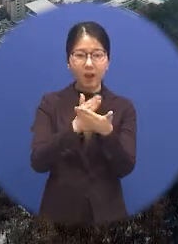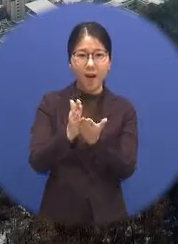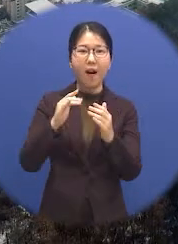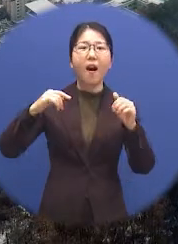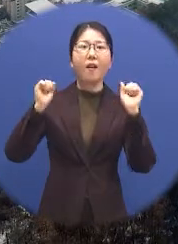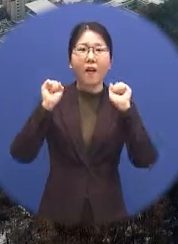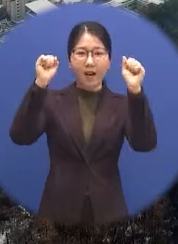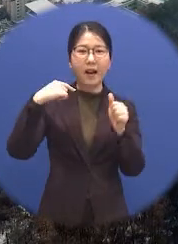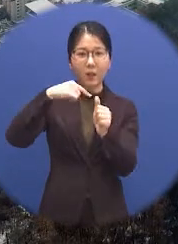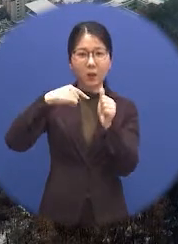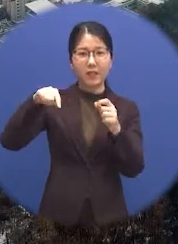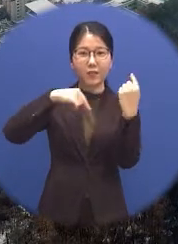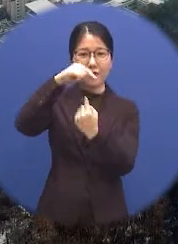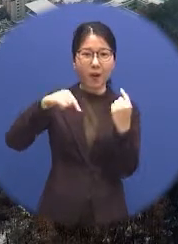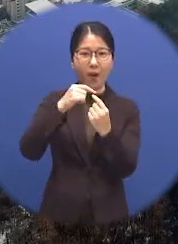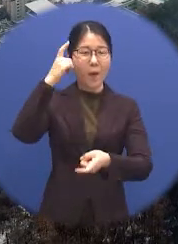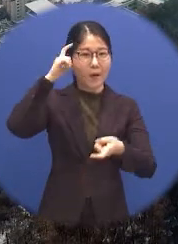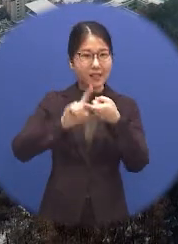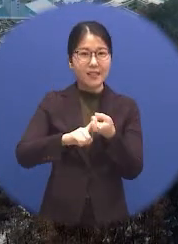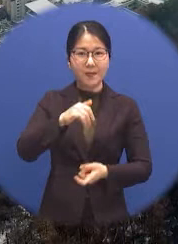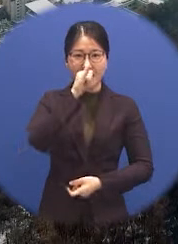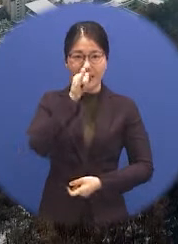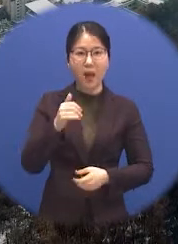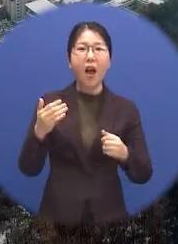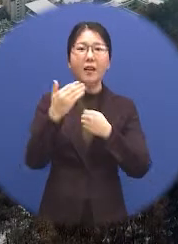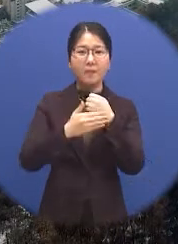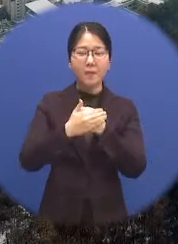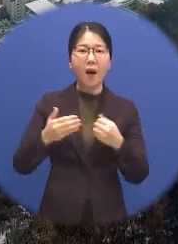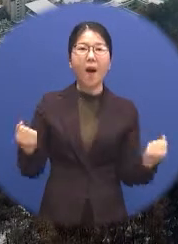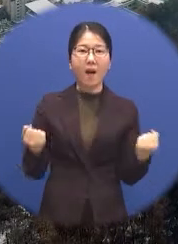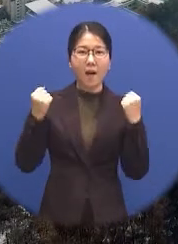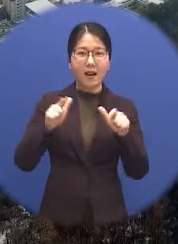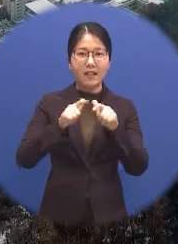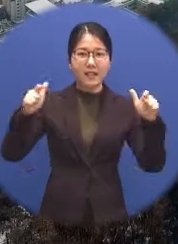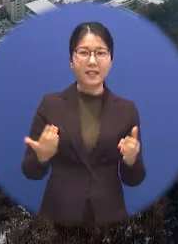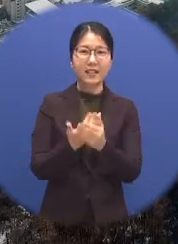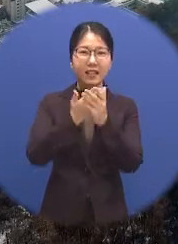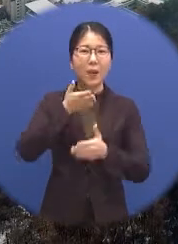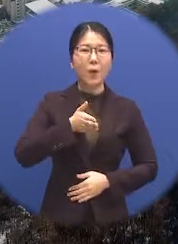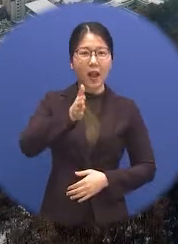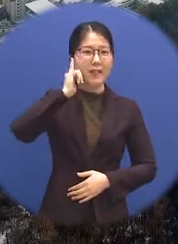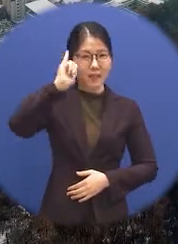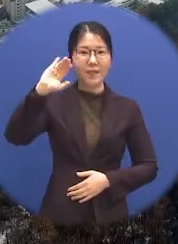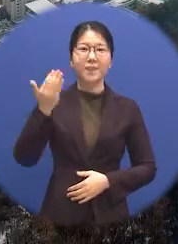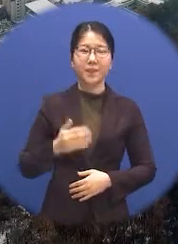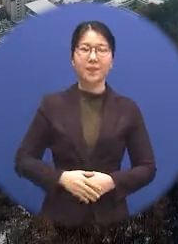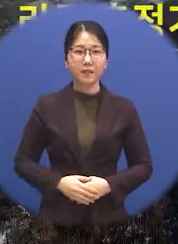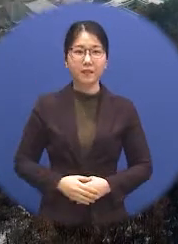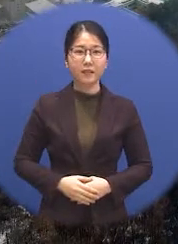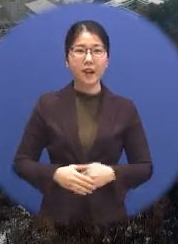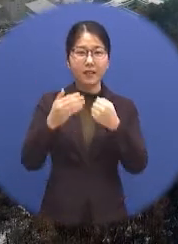등 다양한 건강교실을 운영하오니 관심 있는 주민들은 은평구 건강증진과로 전화 신청하시면 됩니다.